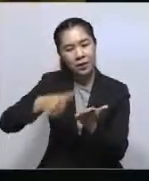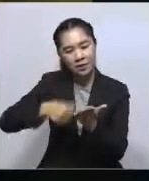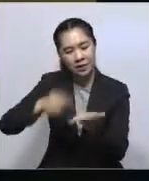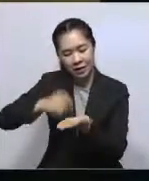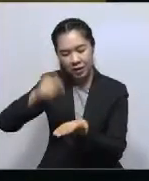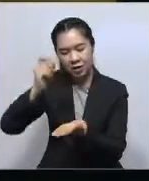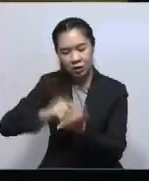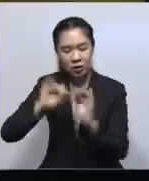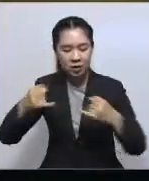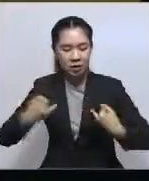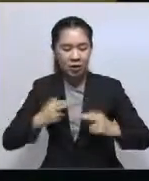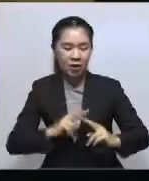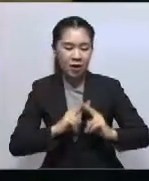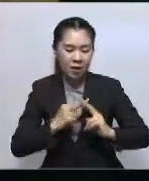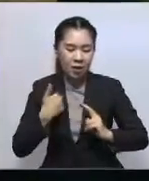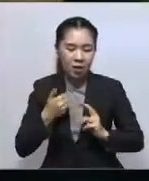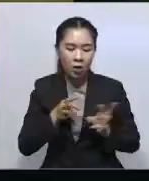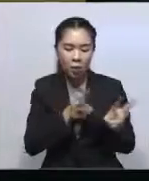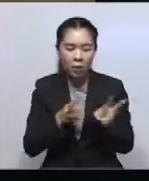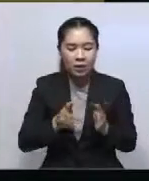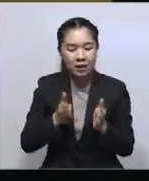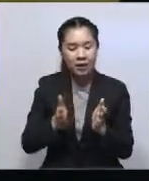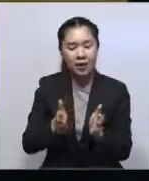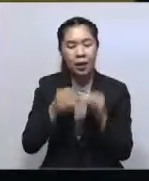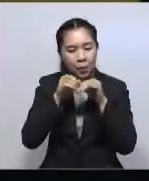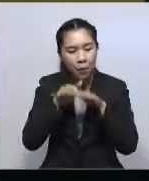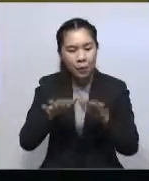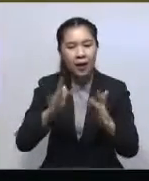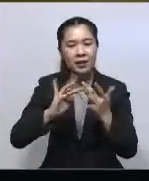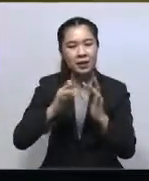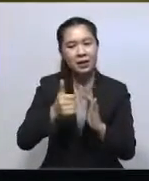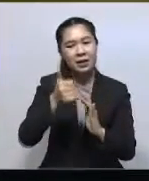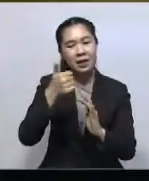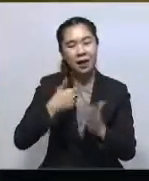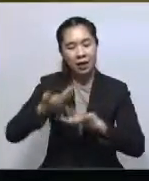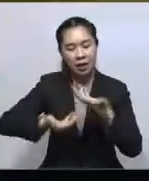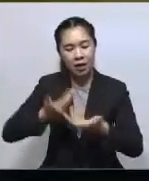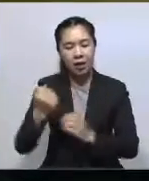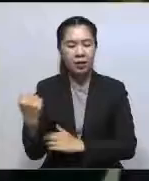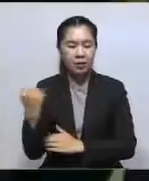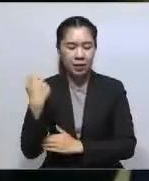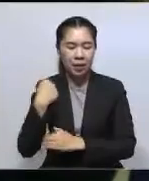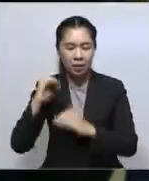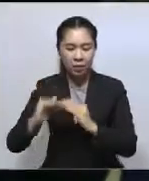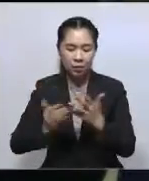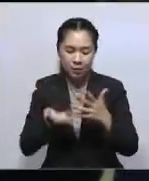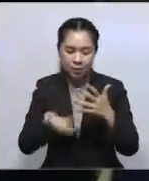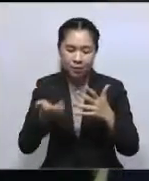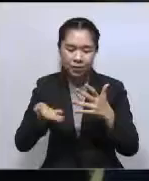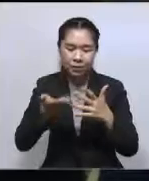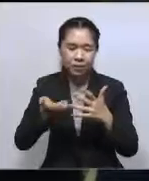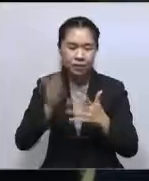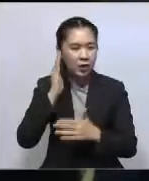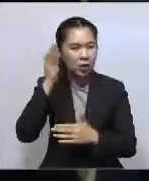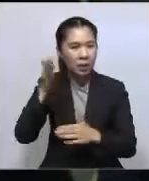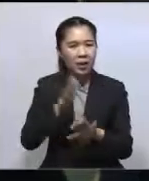เบียนเป็นนิติบุคคลเพิ่มช่องทางการจำหน่ายผ่านทางออนไลน์ด้วยสามารถทำการค้าได้อย่างเข้มแข็งแล้วก็เติบโตได้ในระยะยาว